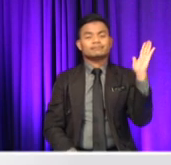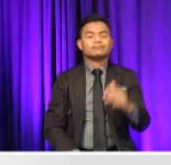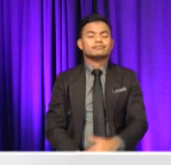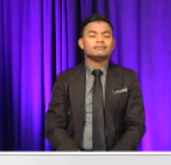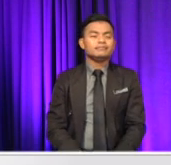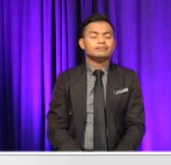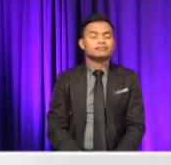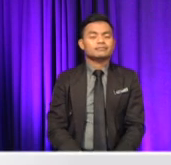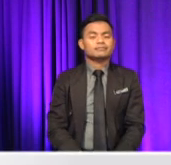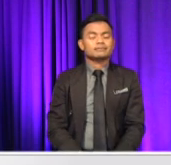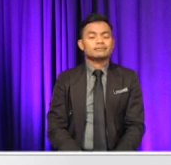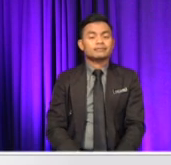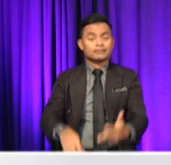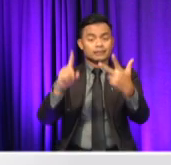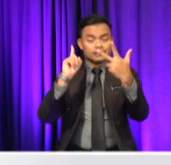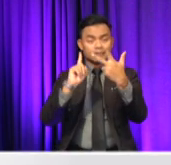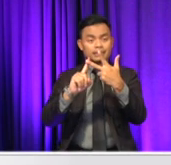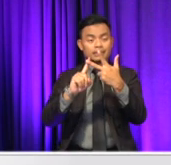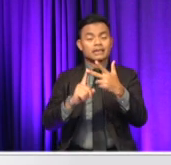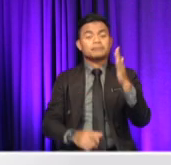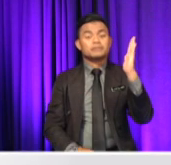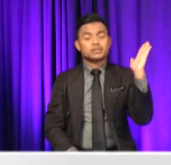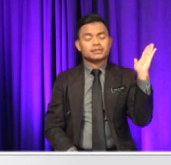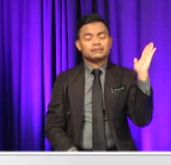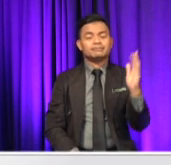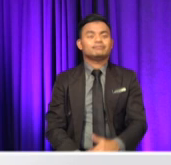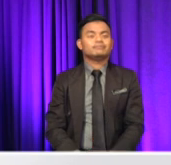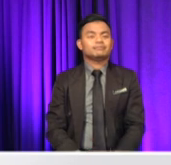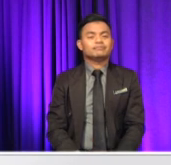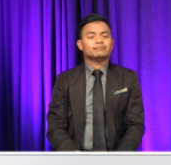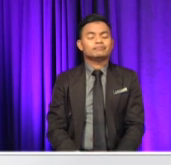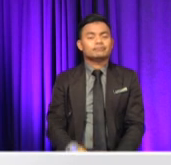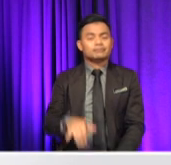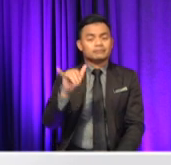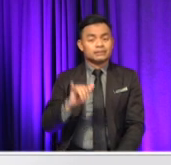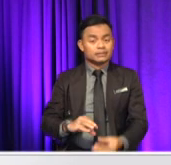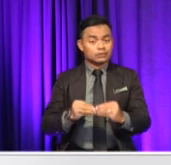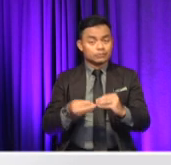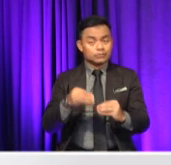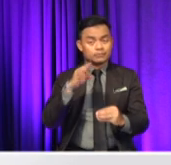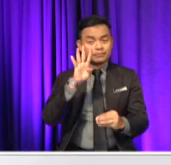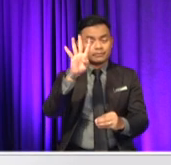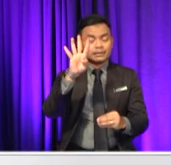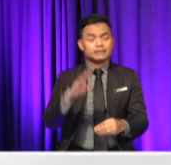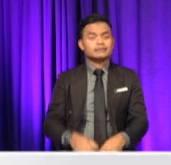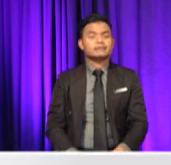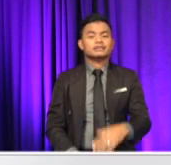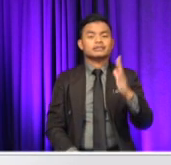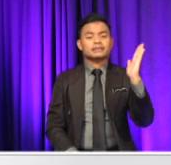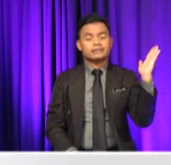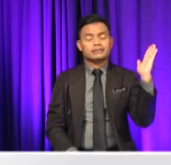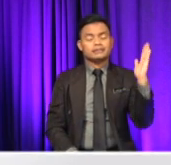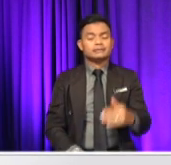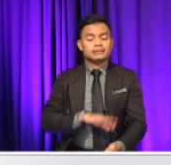yang ketiga kita ada yang keempat kita ada Nur Syahira Aliya semuanya